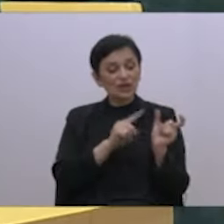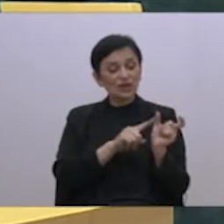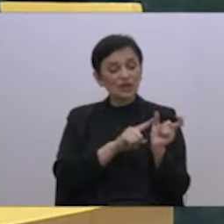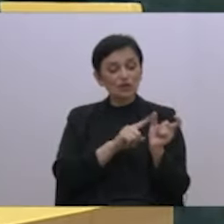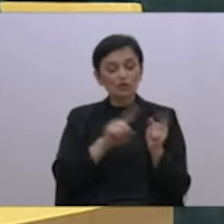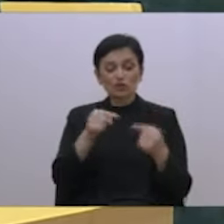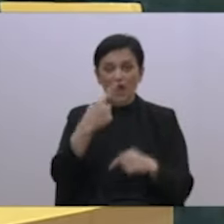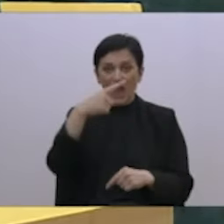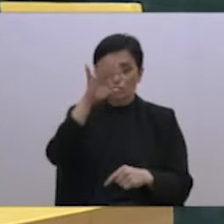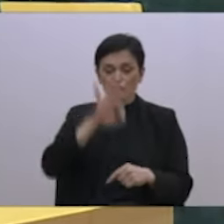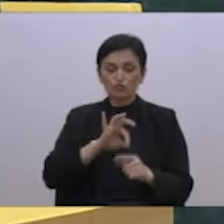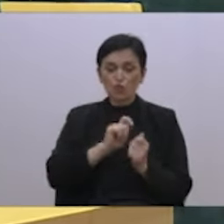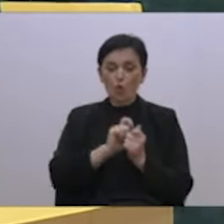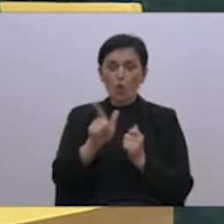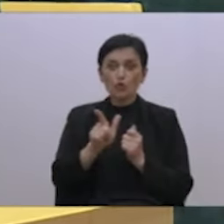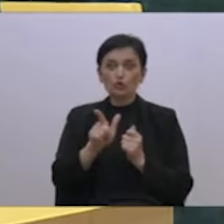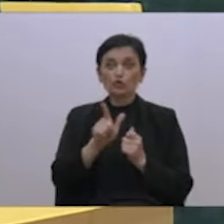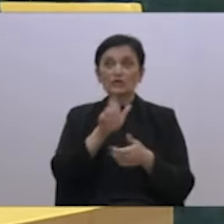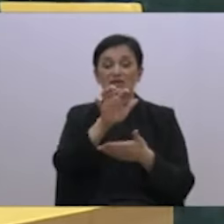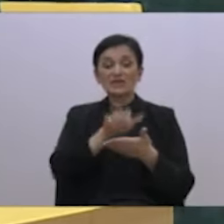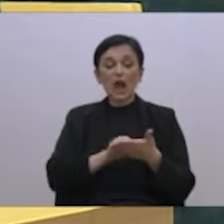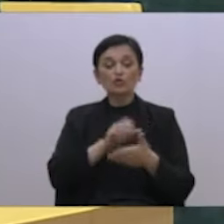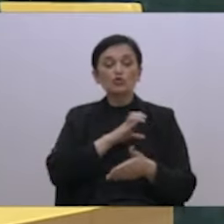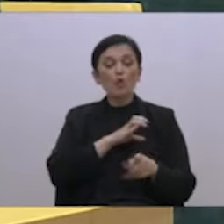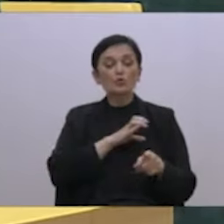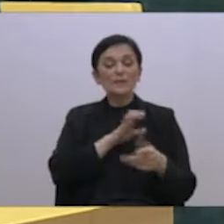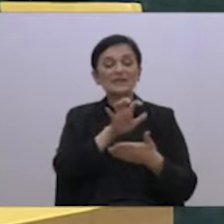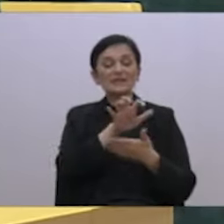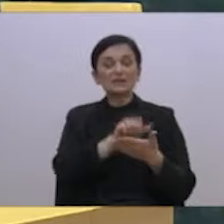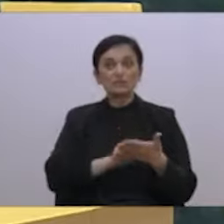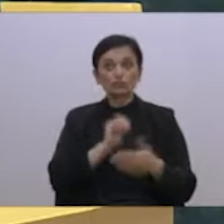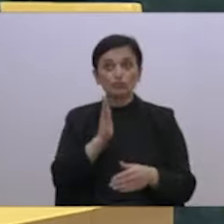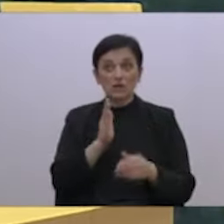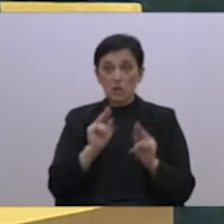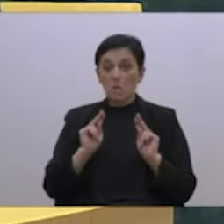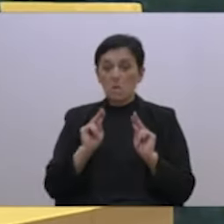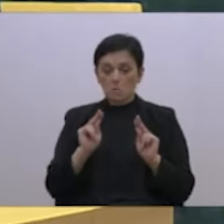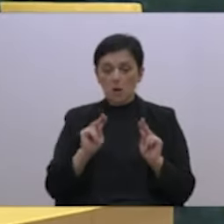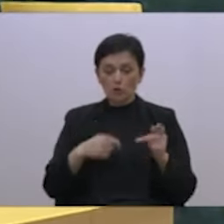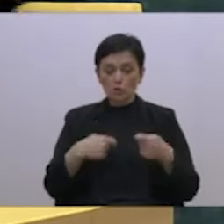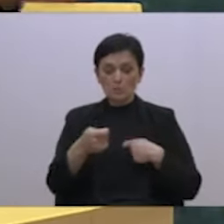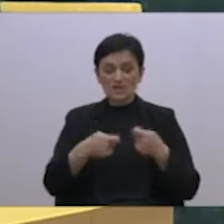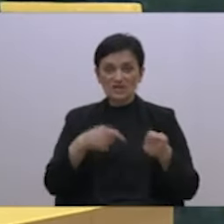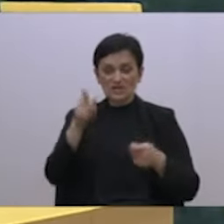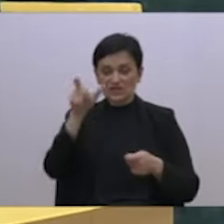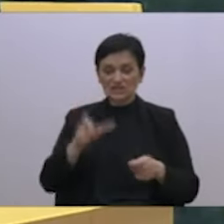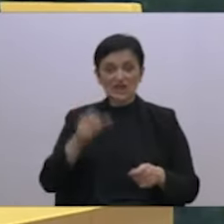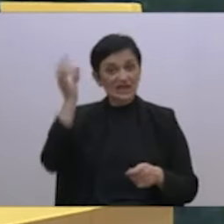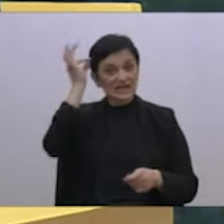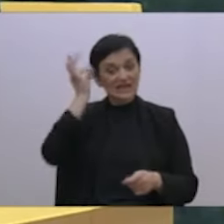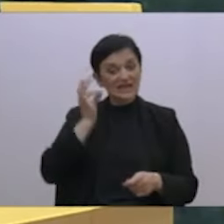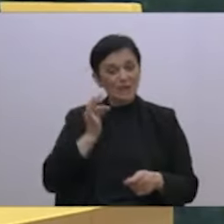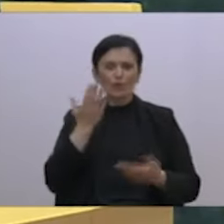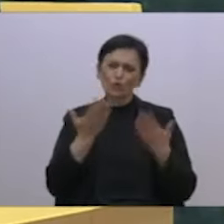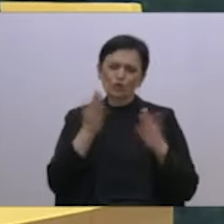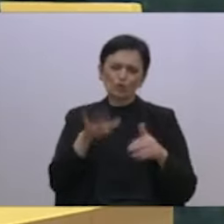შესაბამისად 1% ანუ დაიბეგრება ქონების გადასახადით პატიოსანი ბიზნესმენი გერმანიიდან თუ